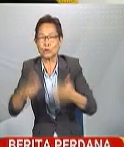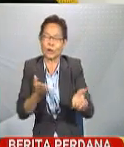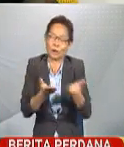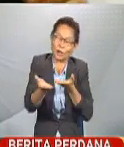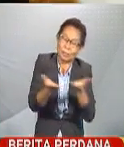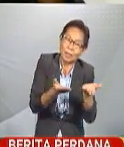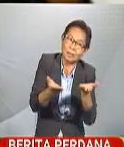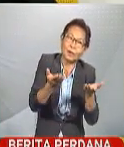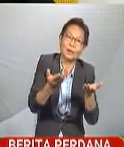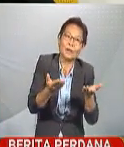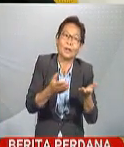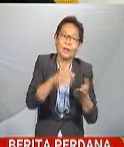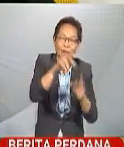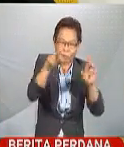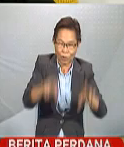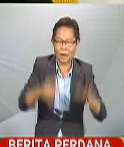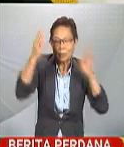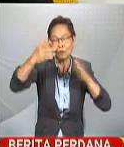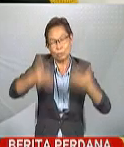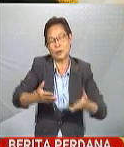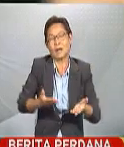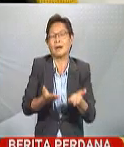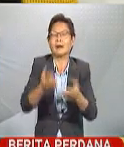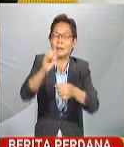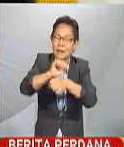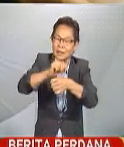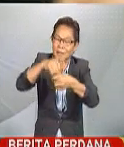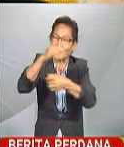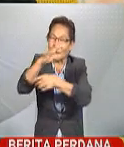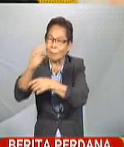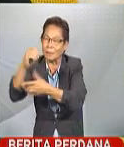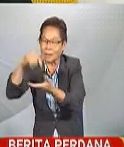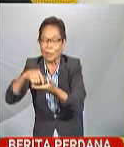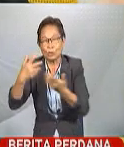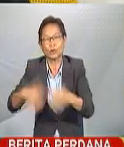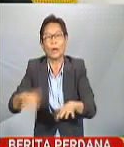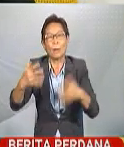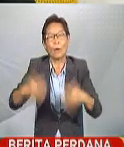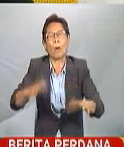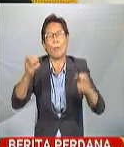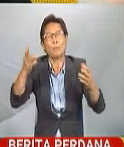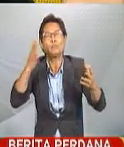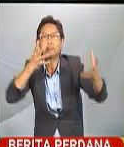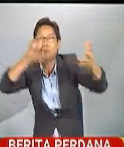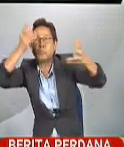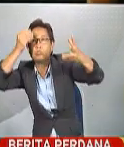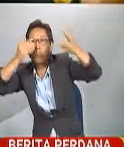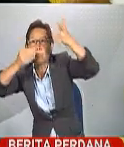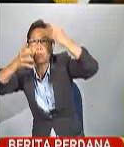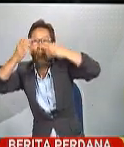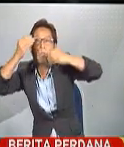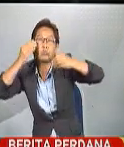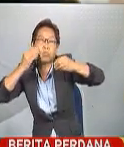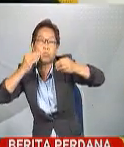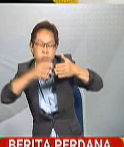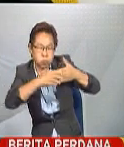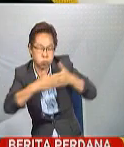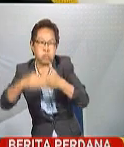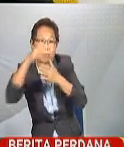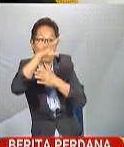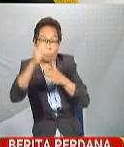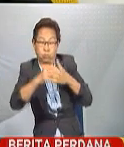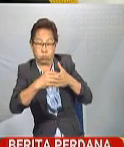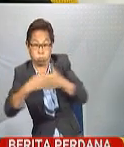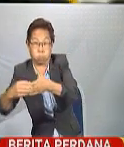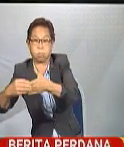berhikmat berhikmat dalam syariah syariah ini telah mengutip setelah banyak pengalaman memandu Serikat sebesar seperti